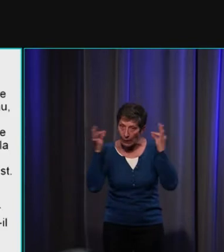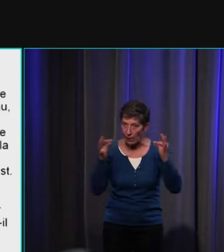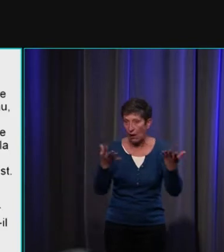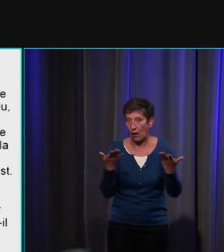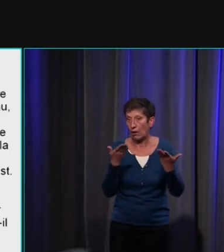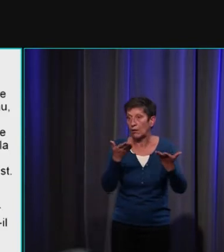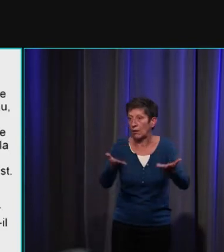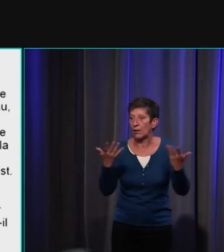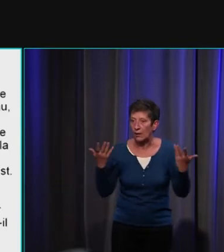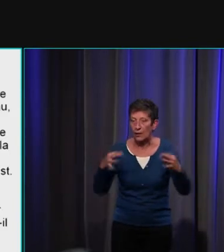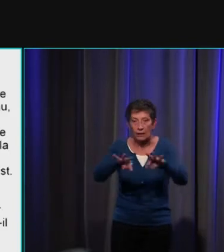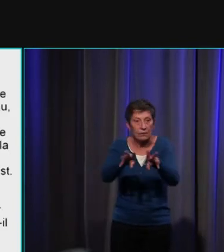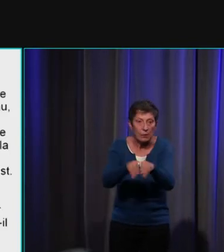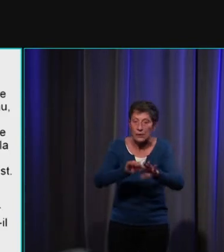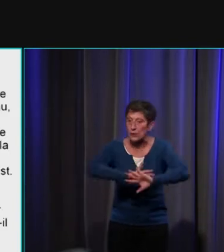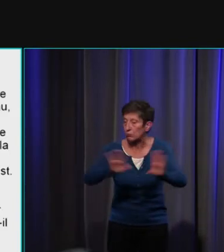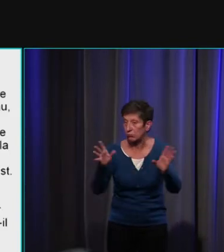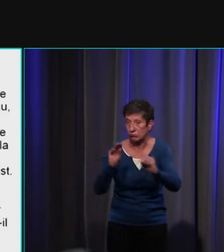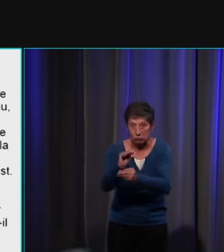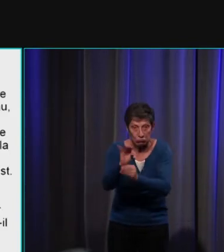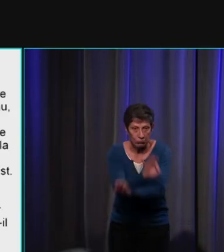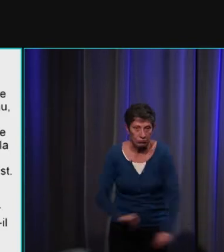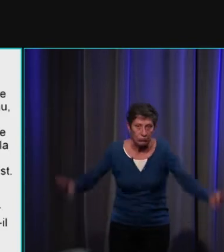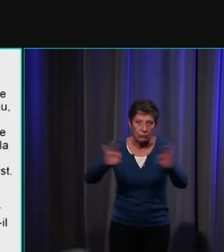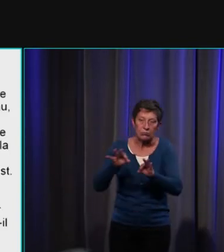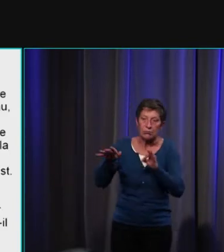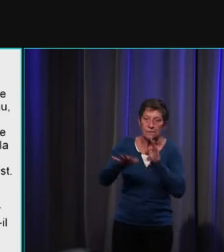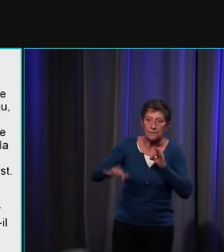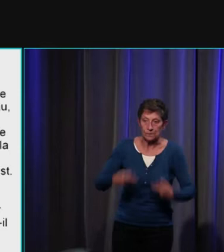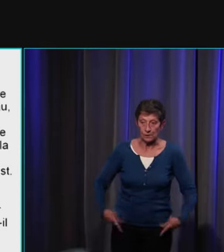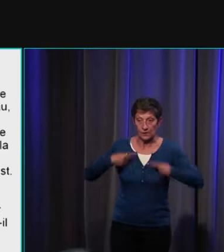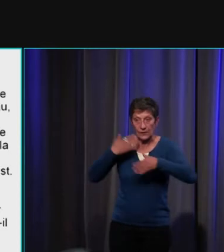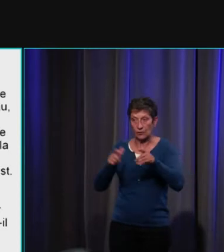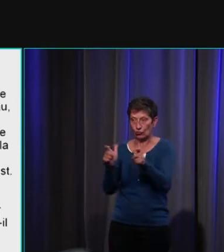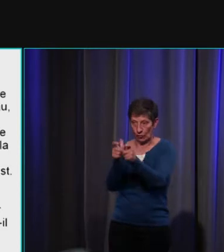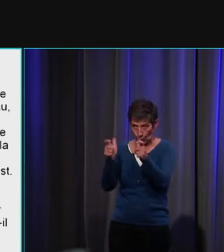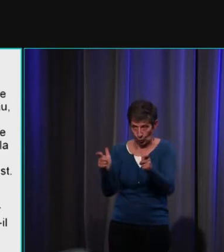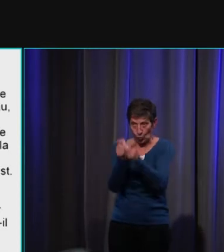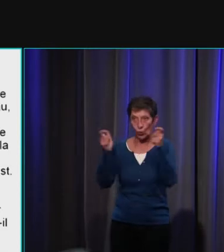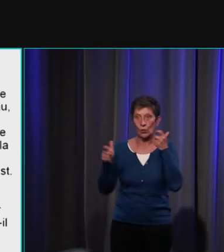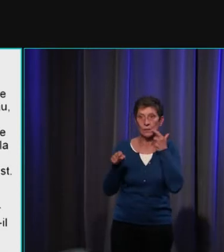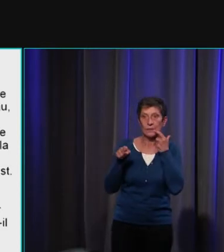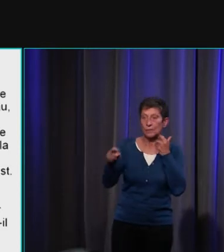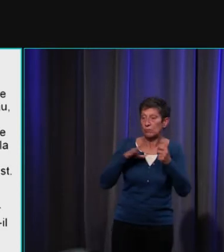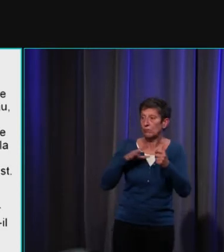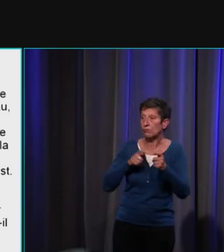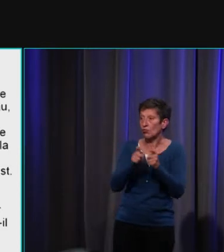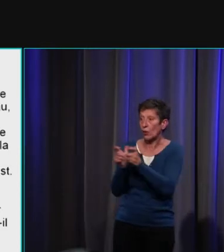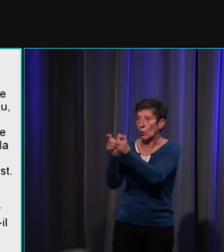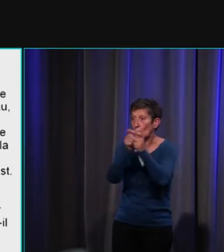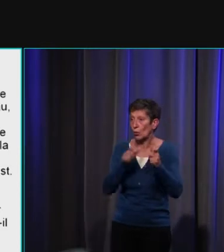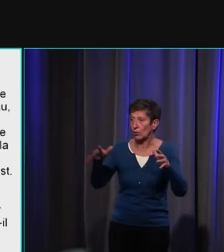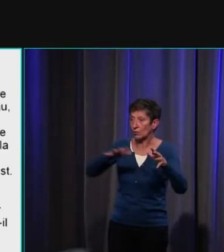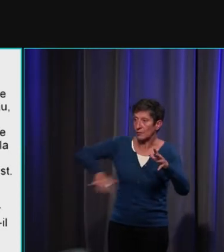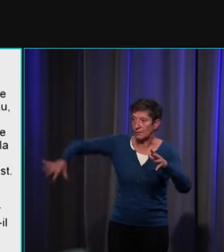maintenir une famille ils vivent dans des châteaux qui tiennent un peu un réseau de château qui tient la terre sainte parce